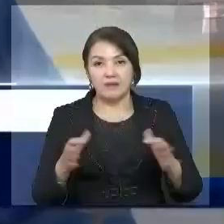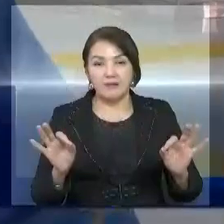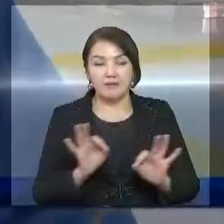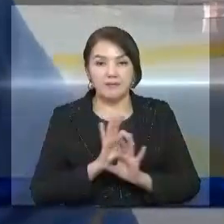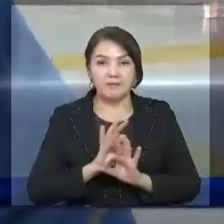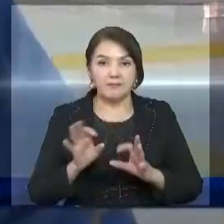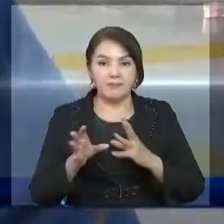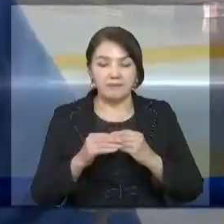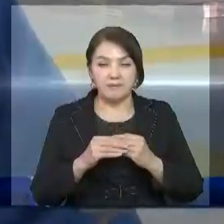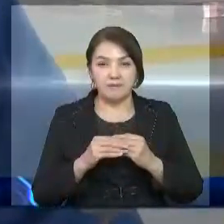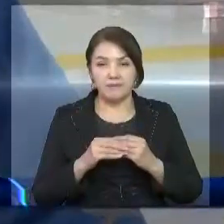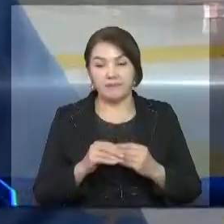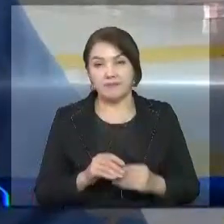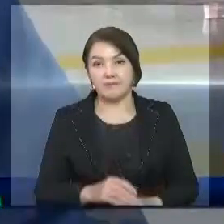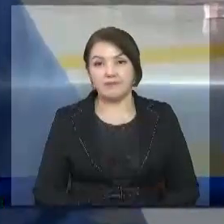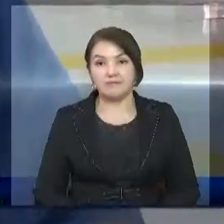алып жүрген